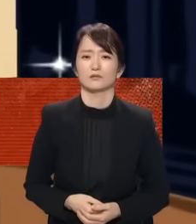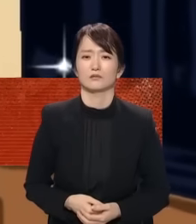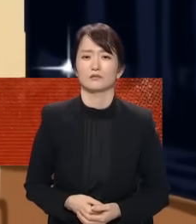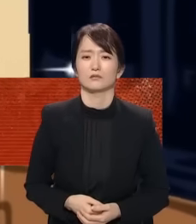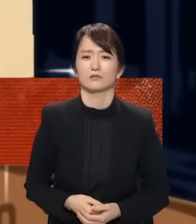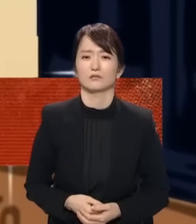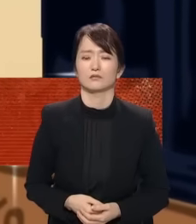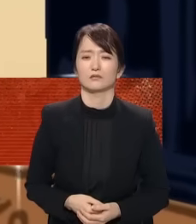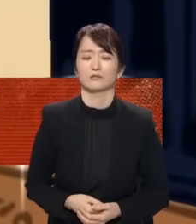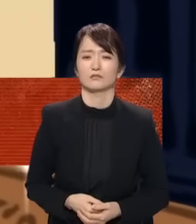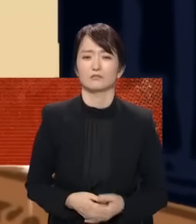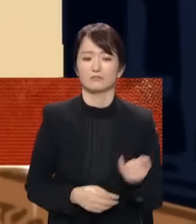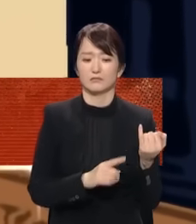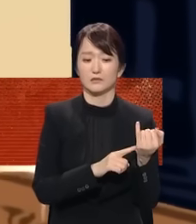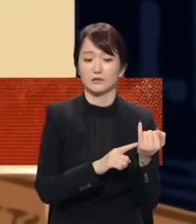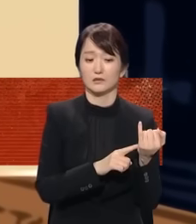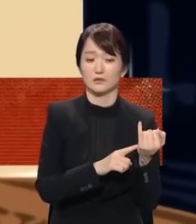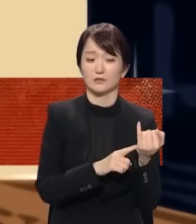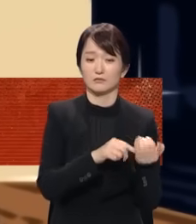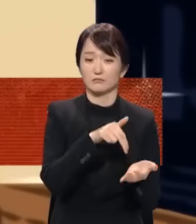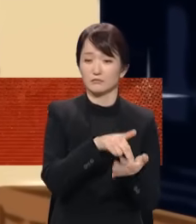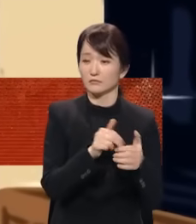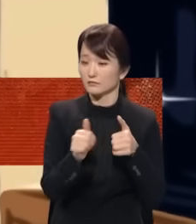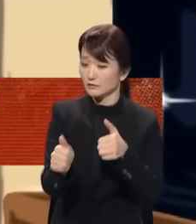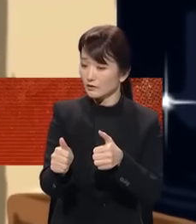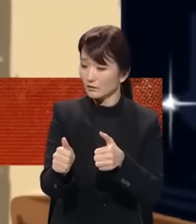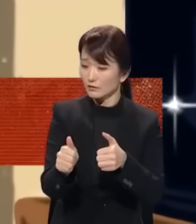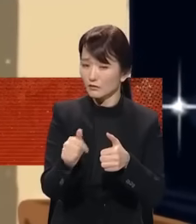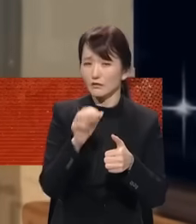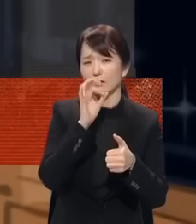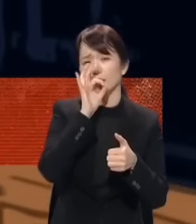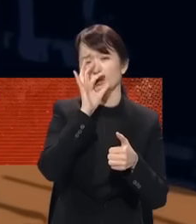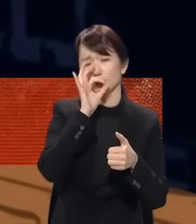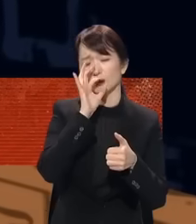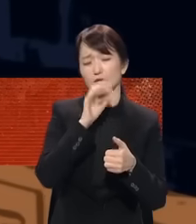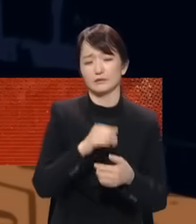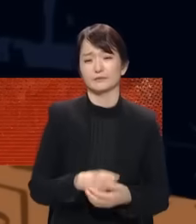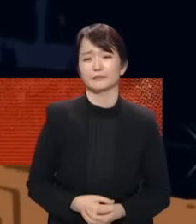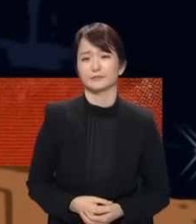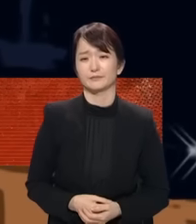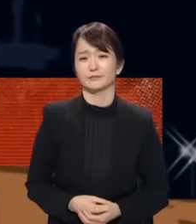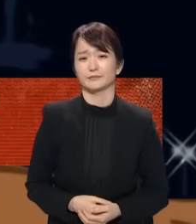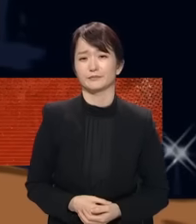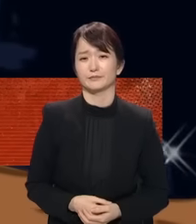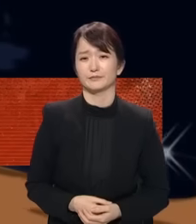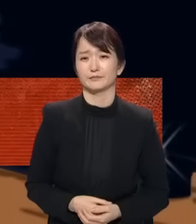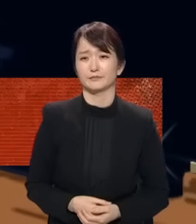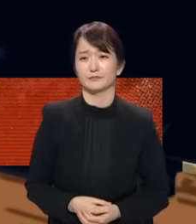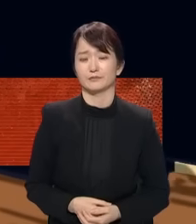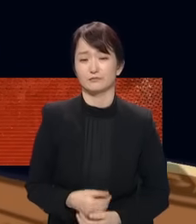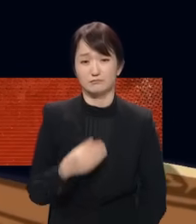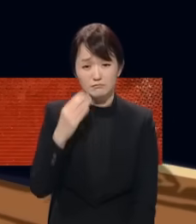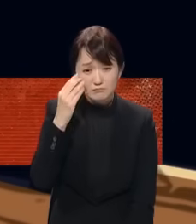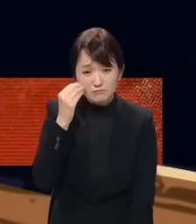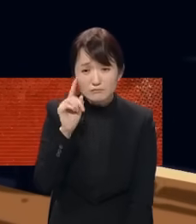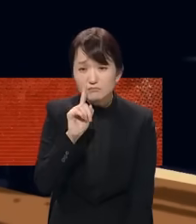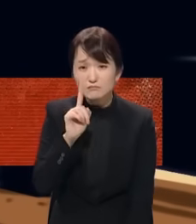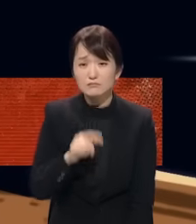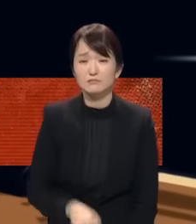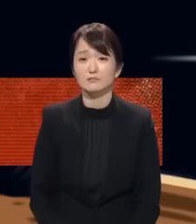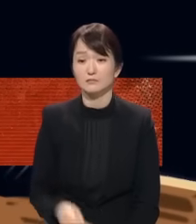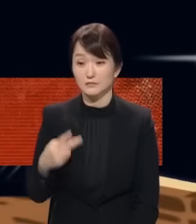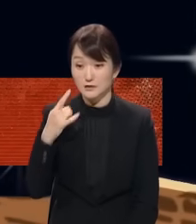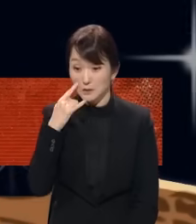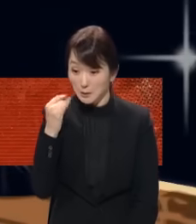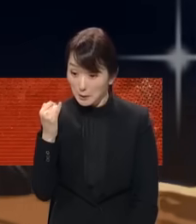이 사연자 입장에서는 따라 할래. 뭐 현실적으로 경제력이 그만큼 안 되니까. 근데 더 좀 이상했던 건 아니 그러면